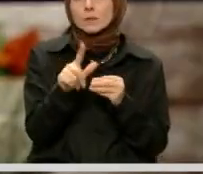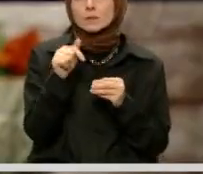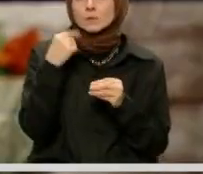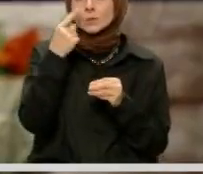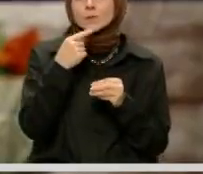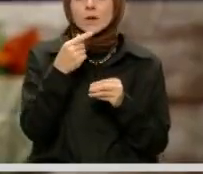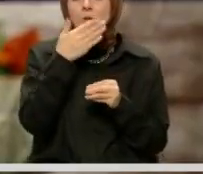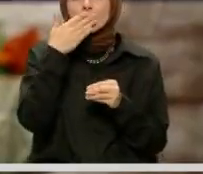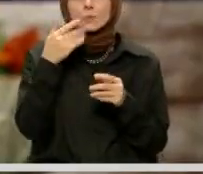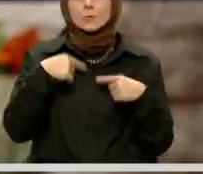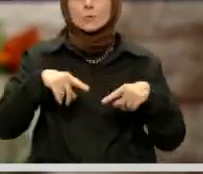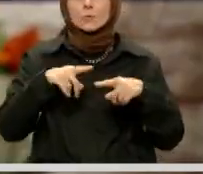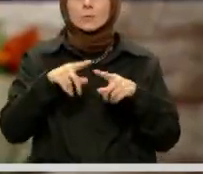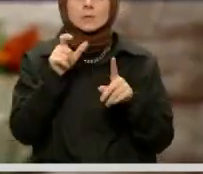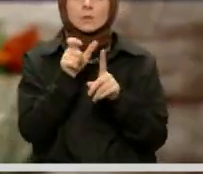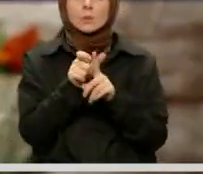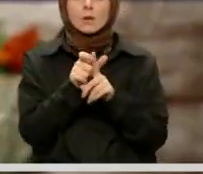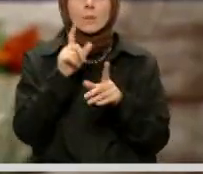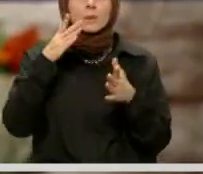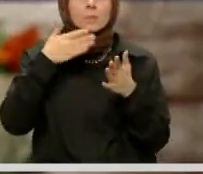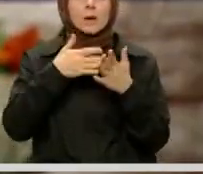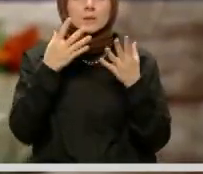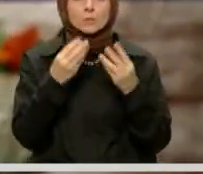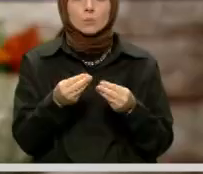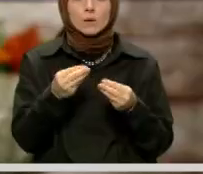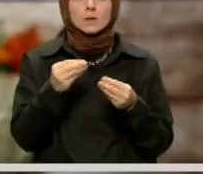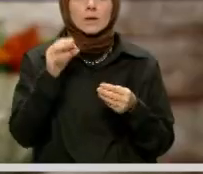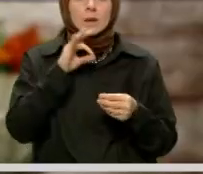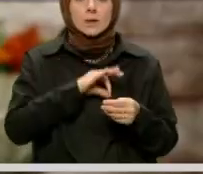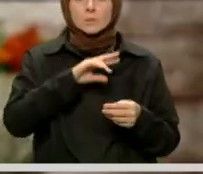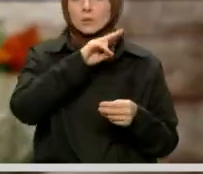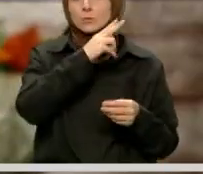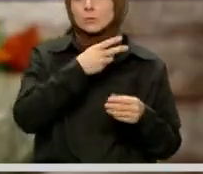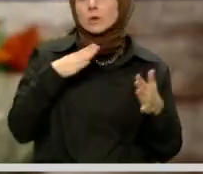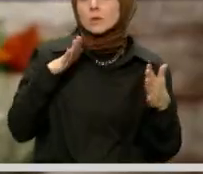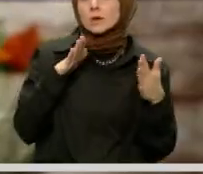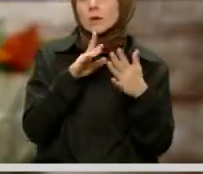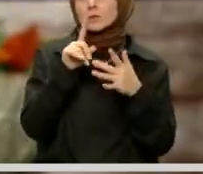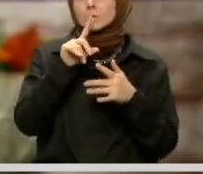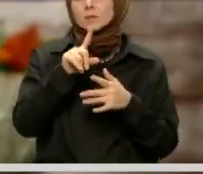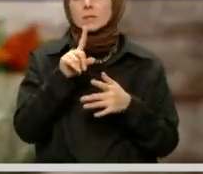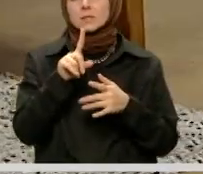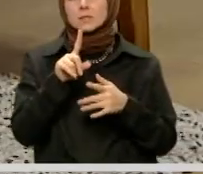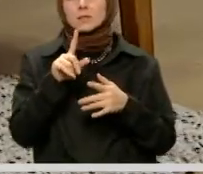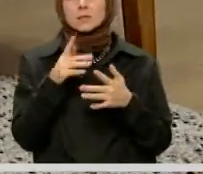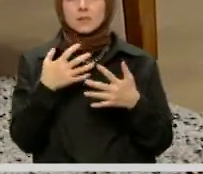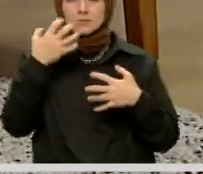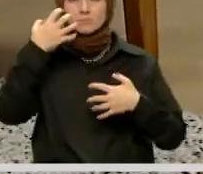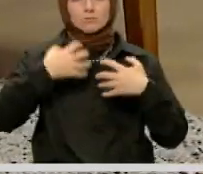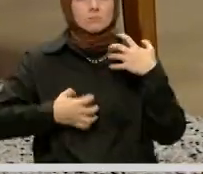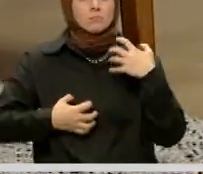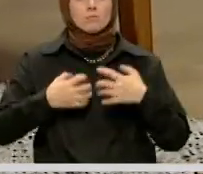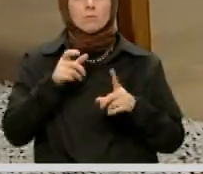bir ibadettir. Bizim için bir kalkandır. Hem de günahlara karşı bir kalkandır. Oraya geleceğim hocam. Günahlara karşı kalkan olmasının öncesinde şimdi dediniz